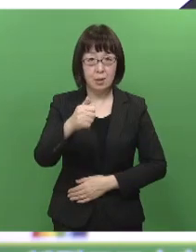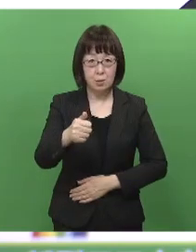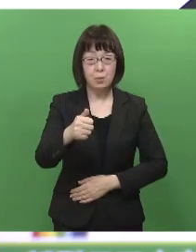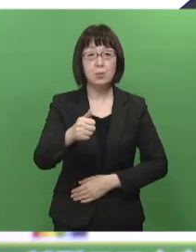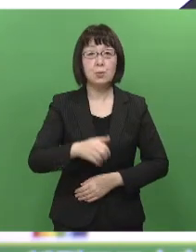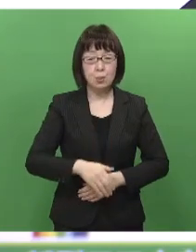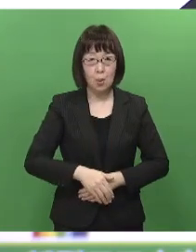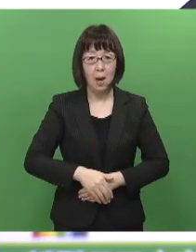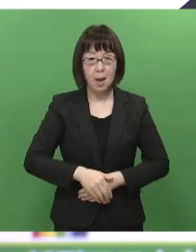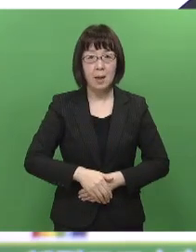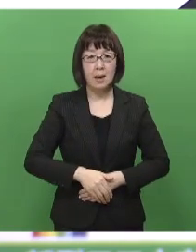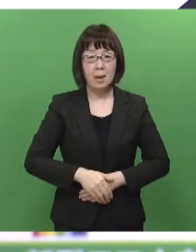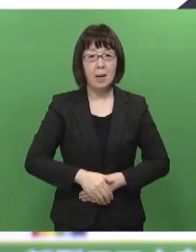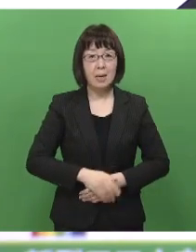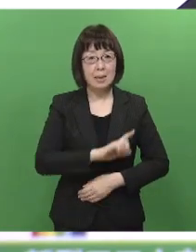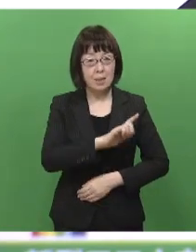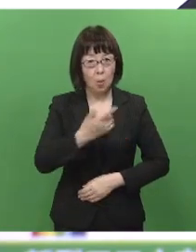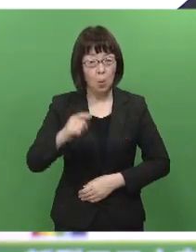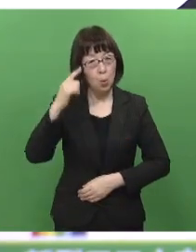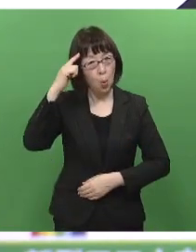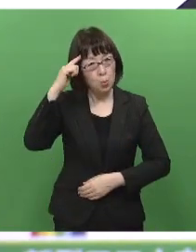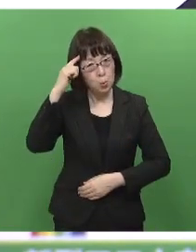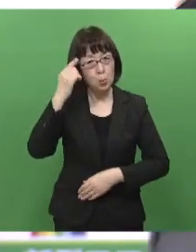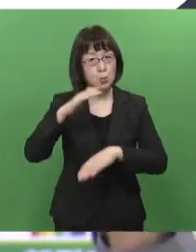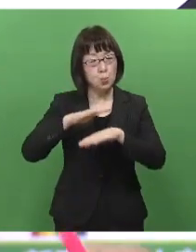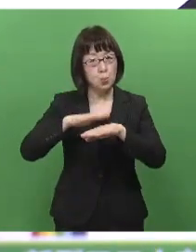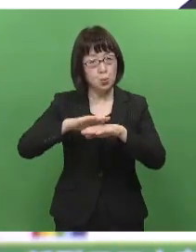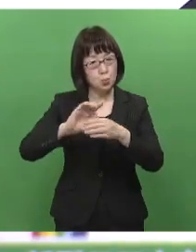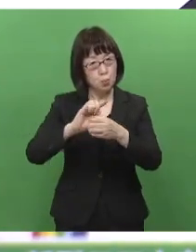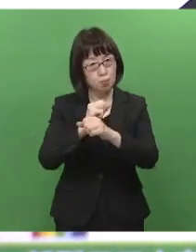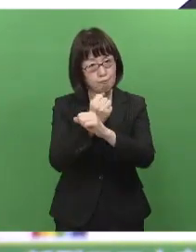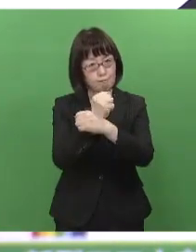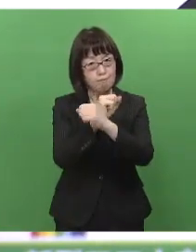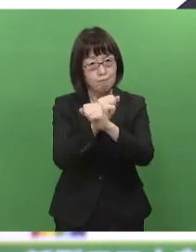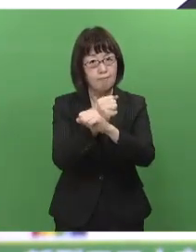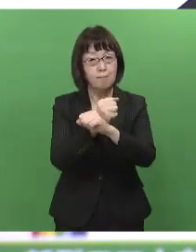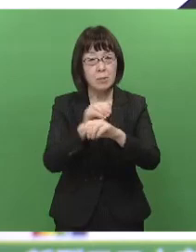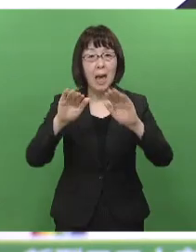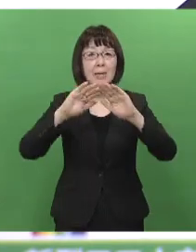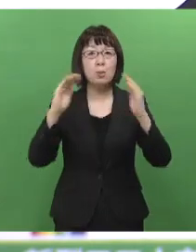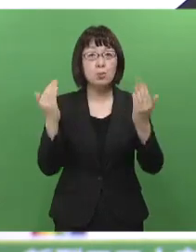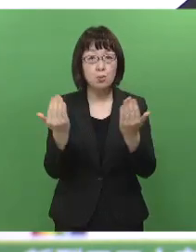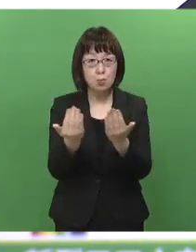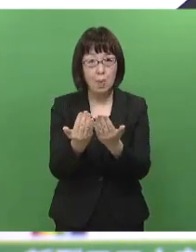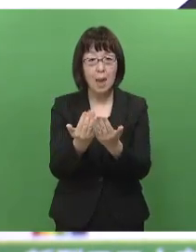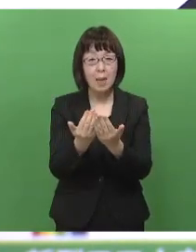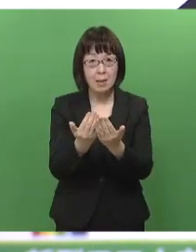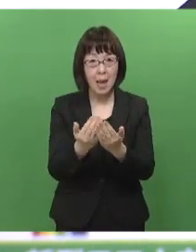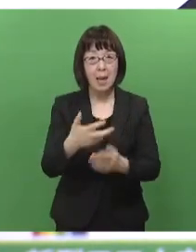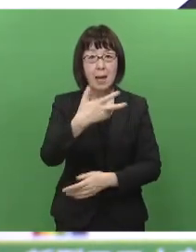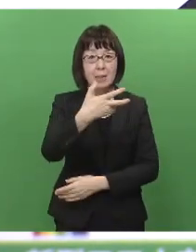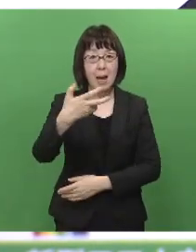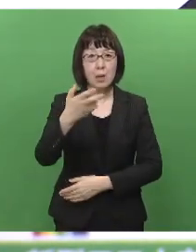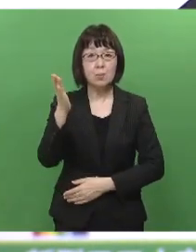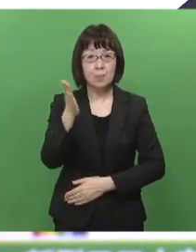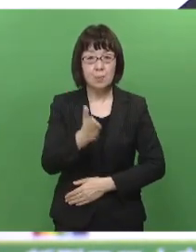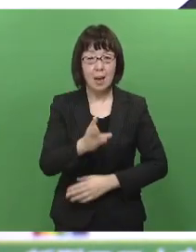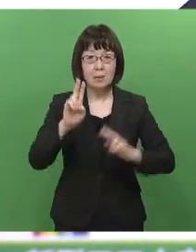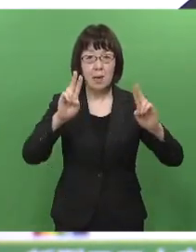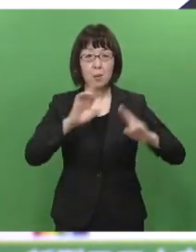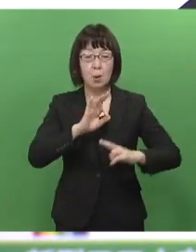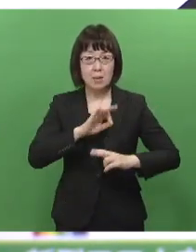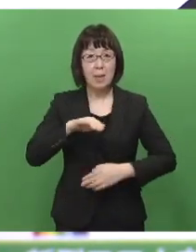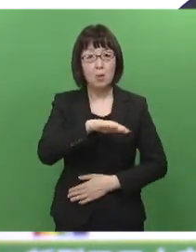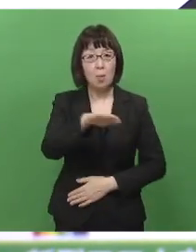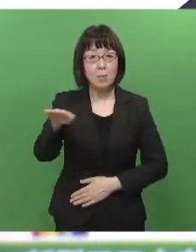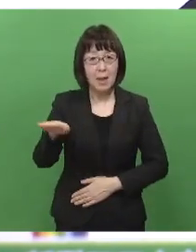ぞれ工夫をしていただくことによって、ひっくるめて7割の社員の皆様方の出勤を控え